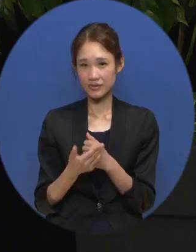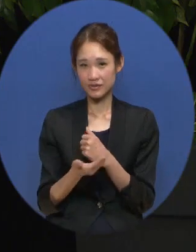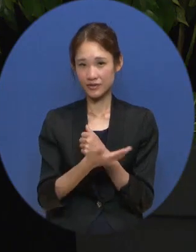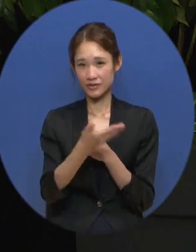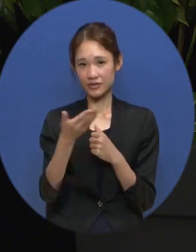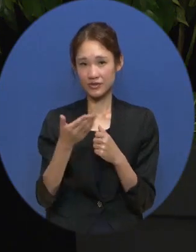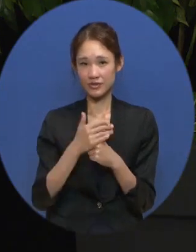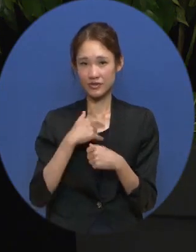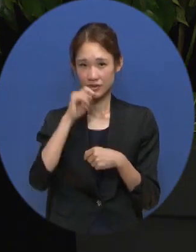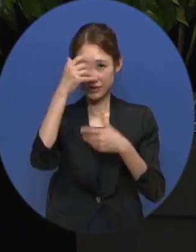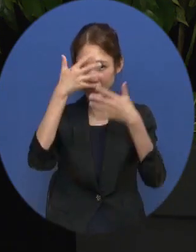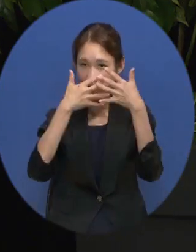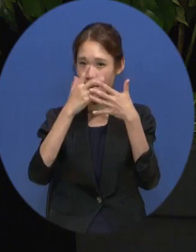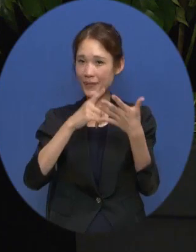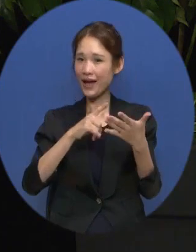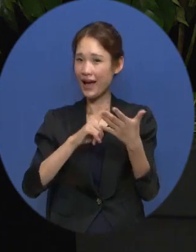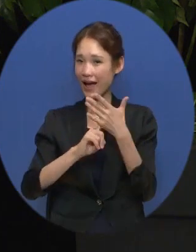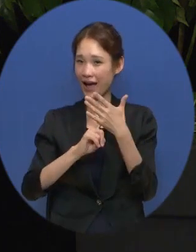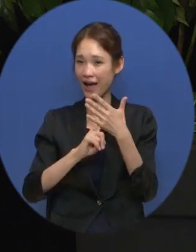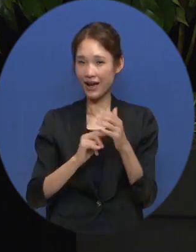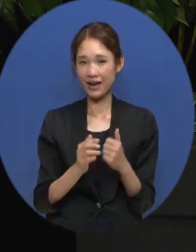여러분, 저 TV 나왔어요.